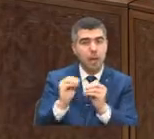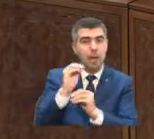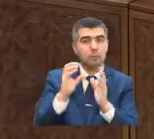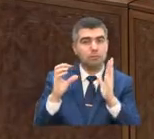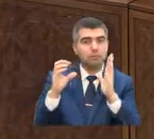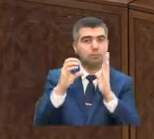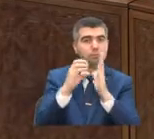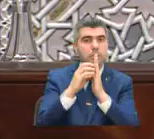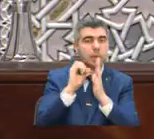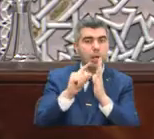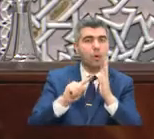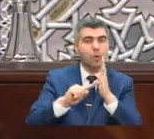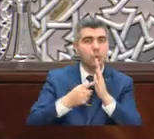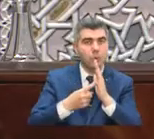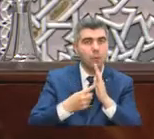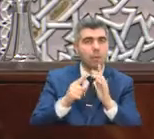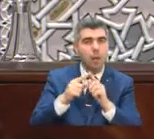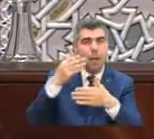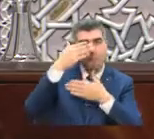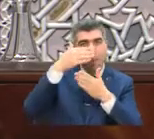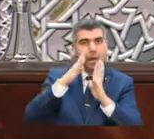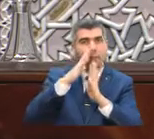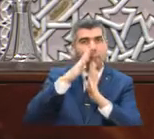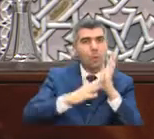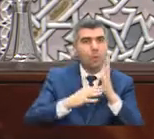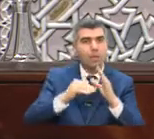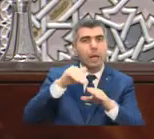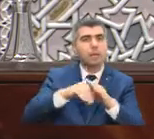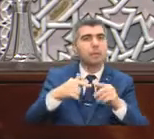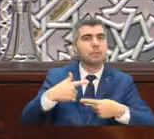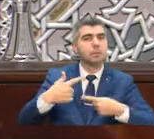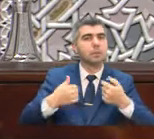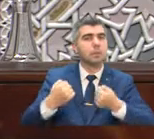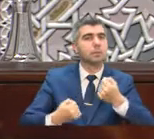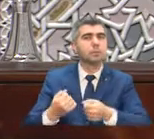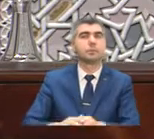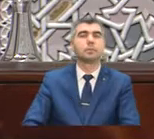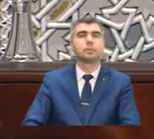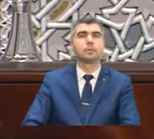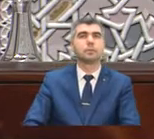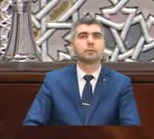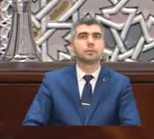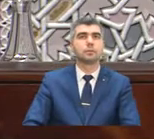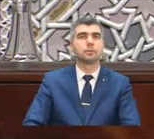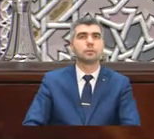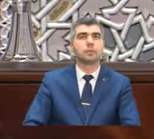بالمغرب للسيدات والساده النواب المحترمين من فريق الاصاله والمعاصره. تفضلوا سيد النائب.